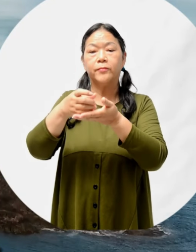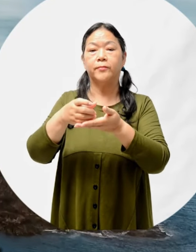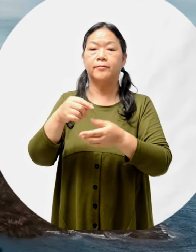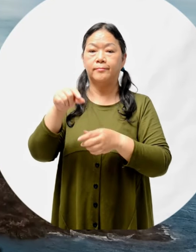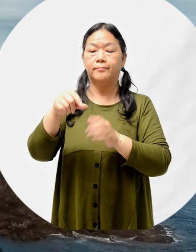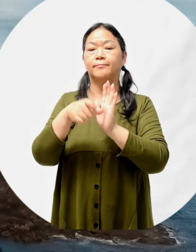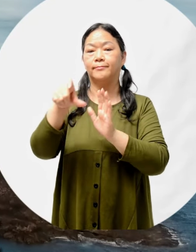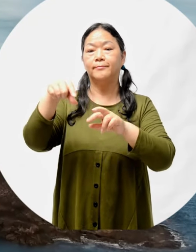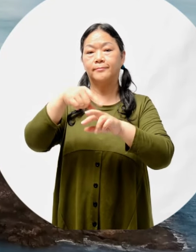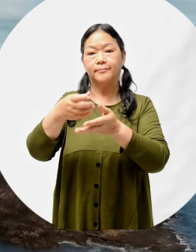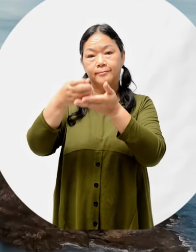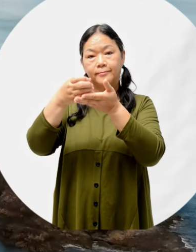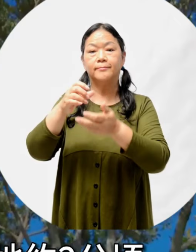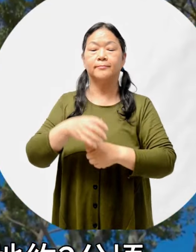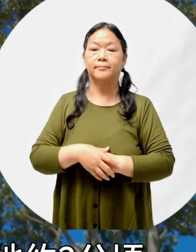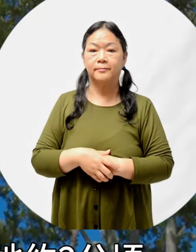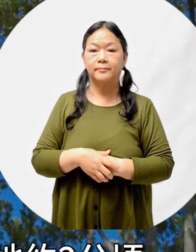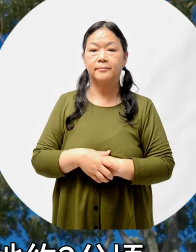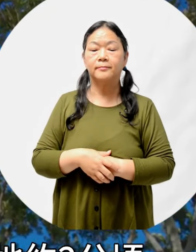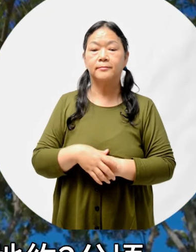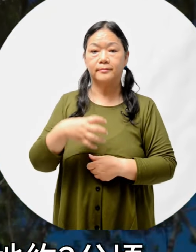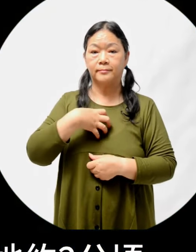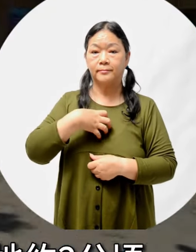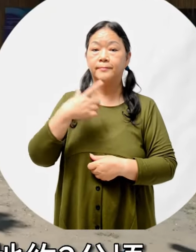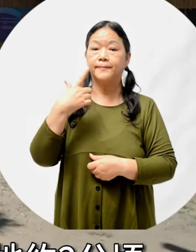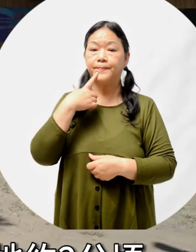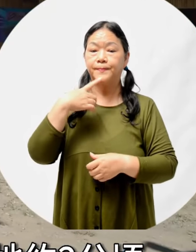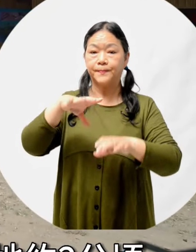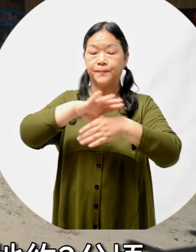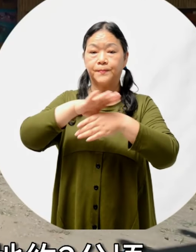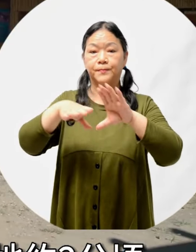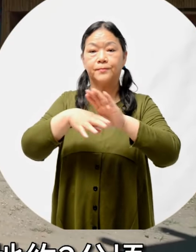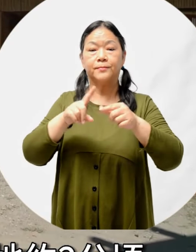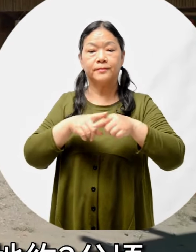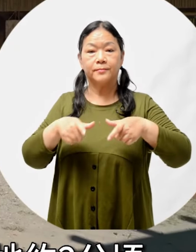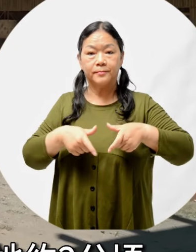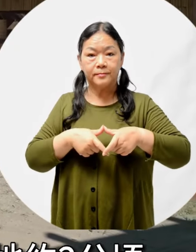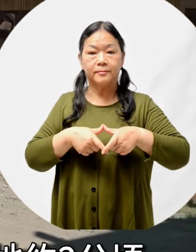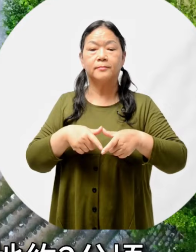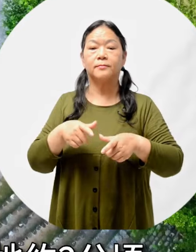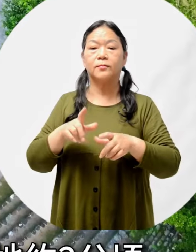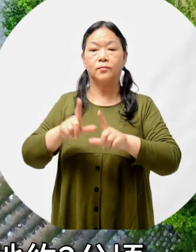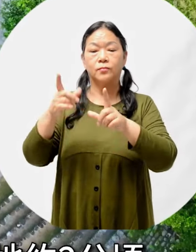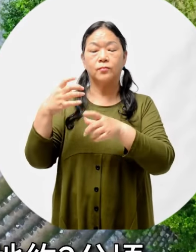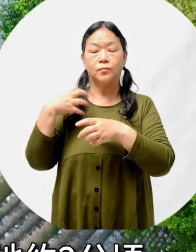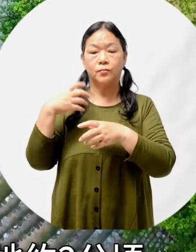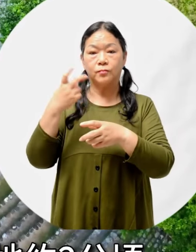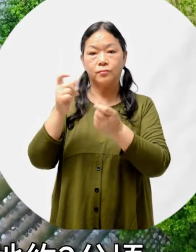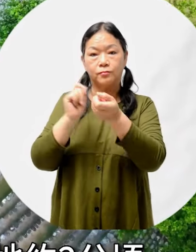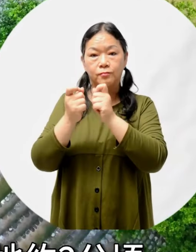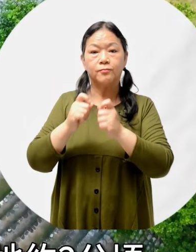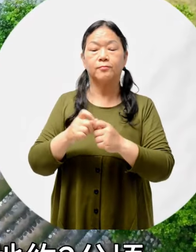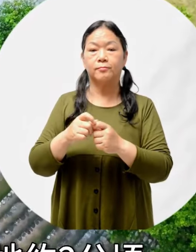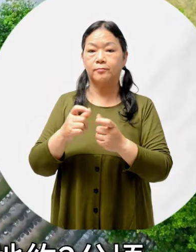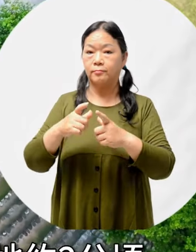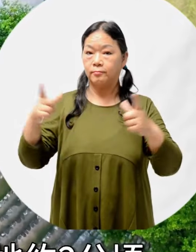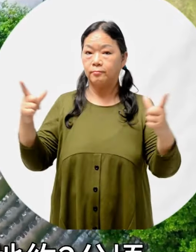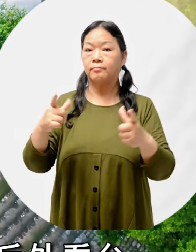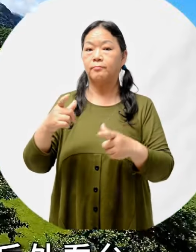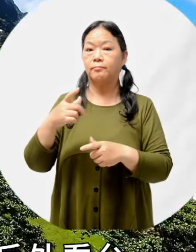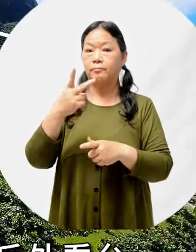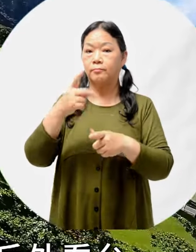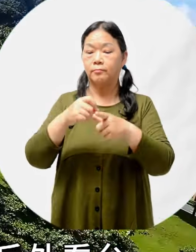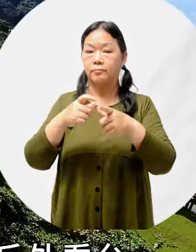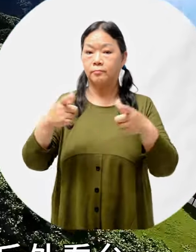为金樽。阿美族民俗中心位于东莞处都立处本部旁，占地约